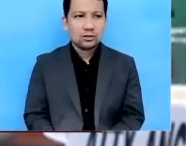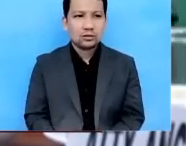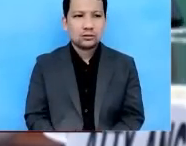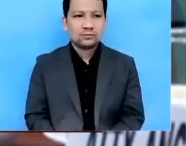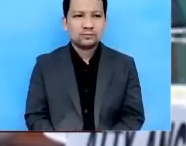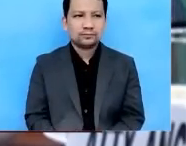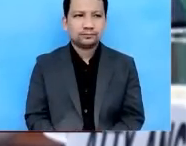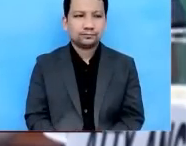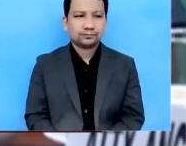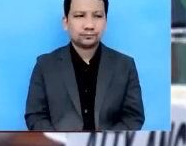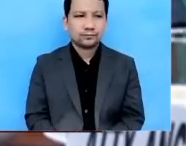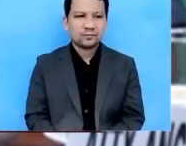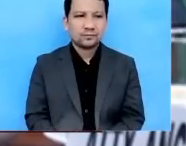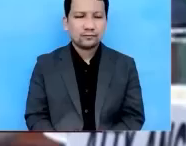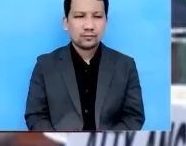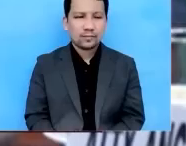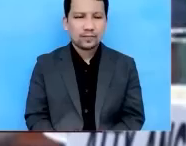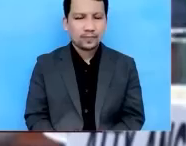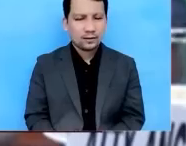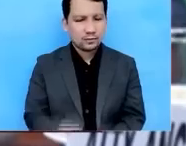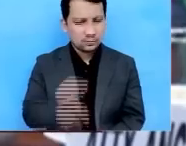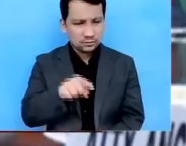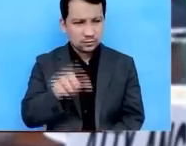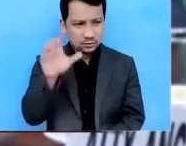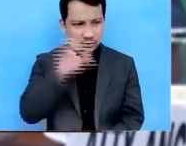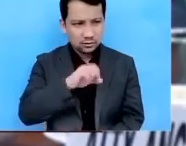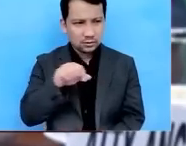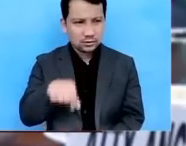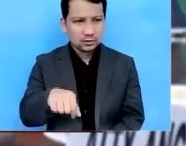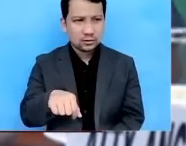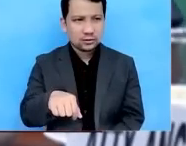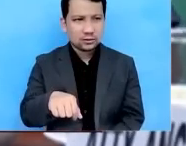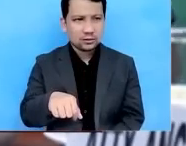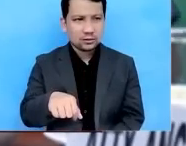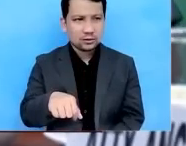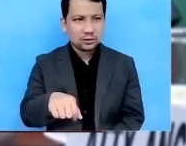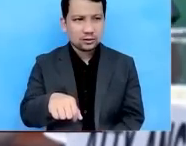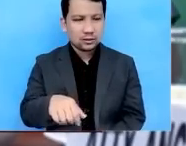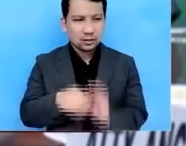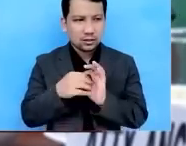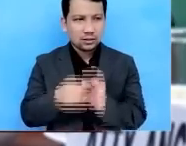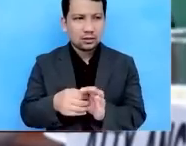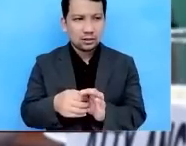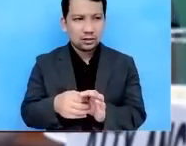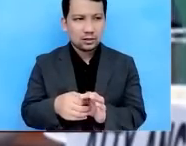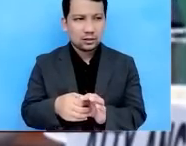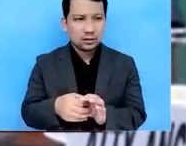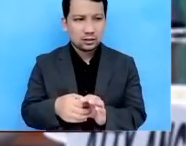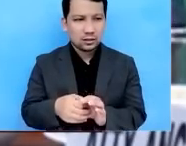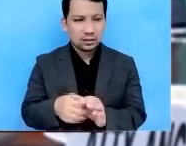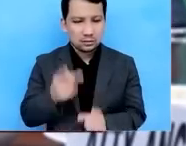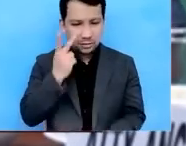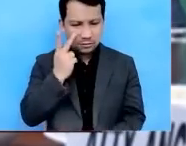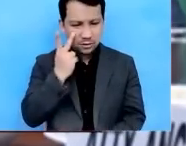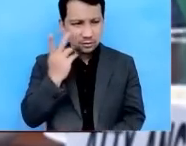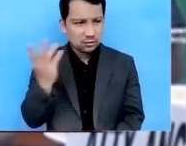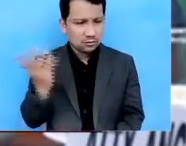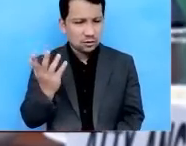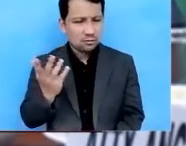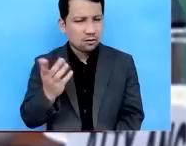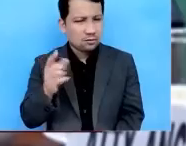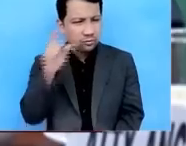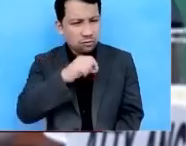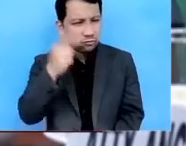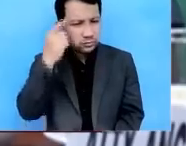nagtaka ako, doon lang talaga po eh. Dito lang ako ng feel well. Bakit napunta po ako doon sa kanila? Yun ang pinaka number